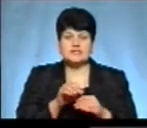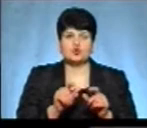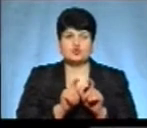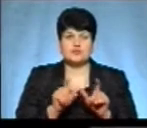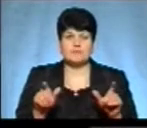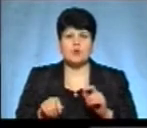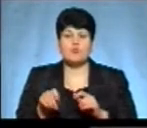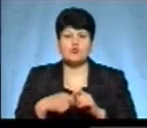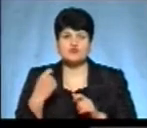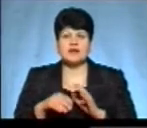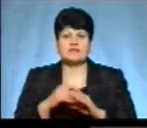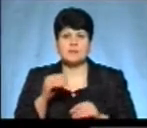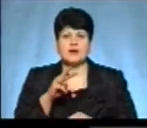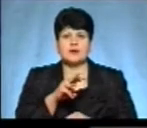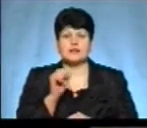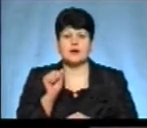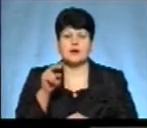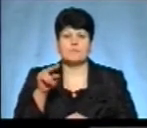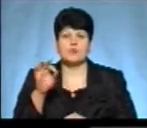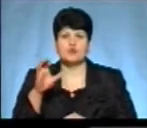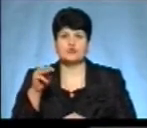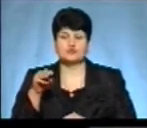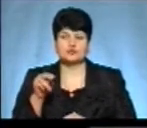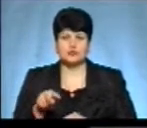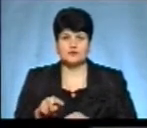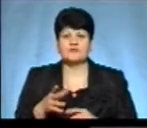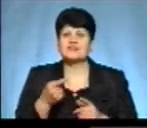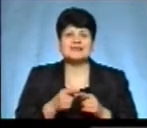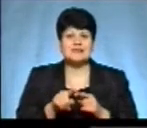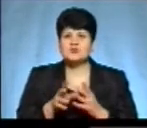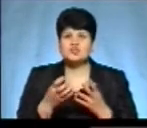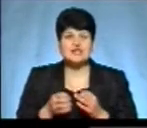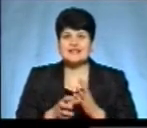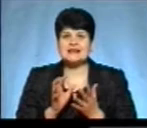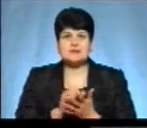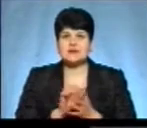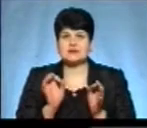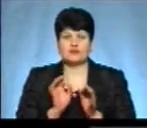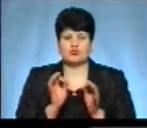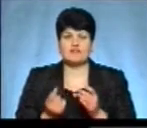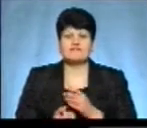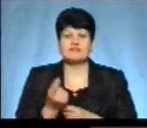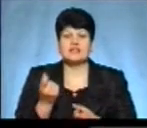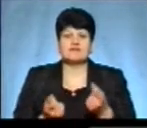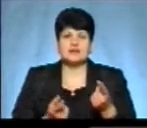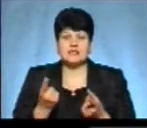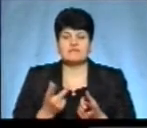на виборах Михайла Апостола. Так, ви цим не займалися ще ніколи. Виявлення фальсифікацій, бо не було такої команди. Ну, я думаю, це і